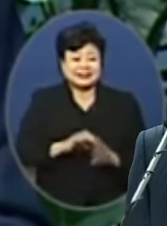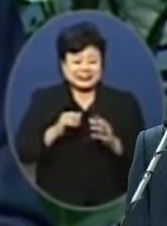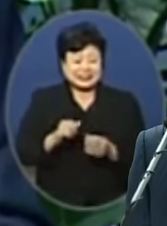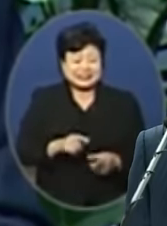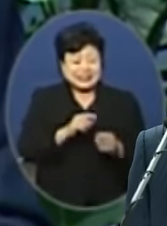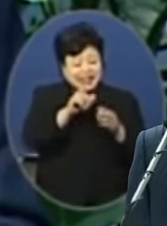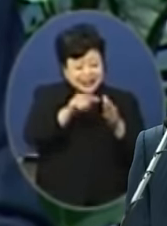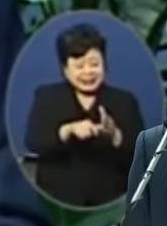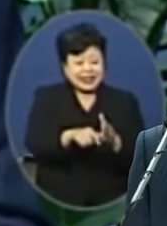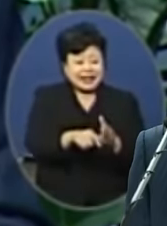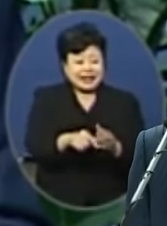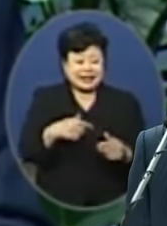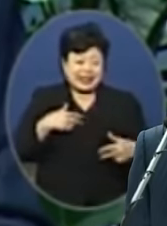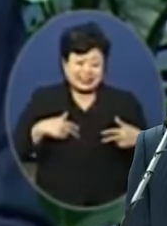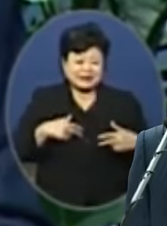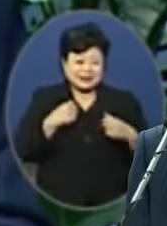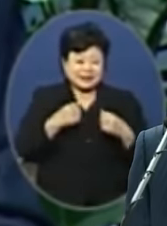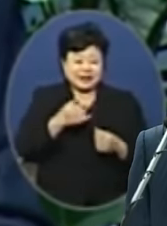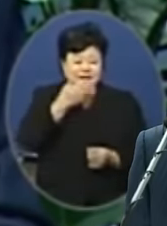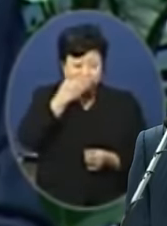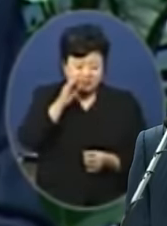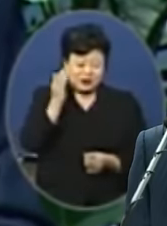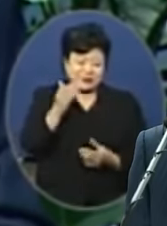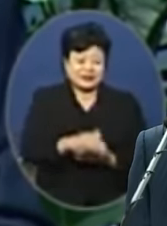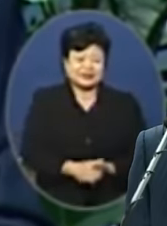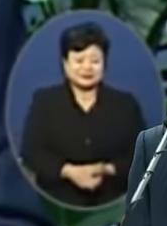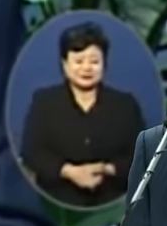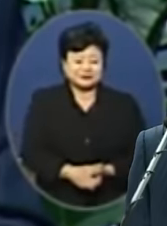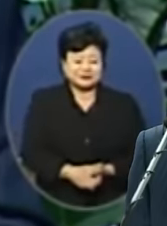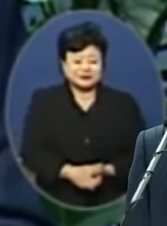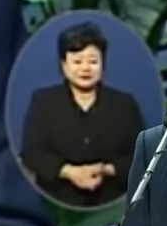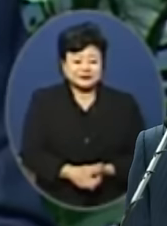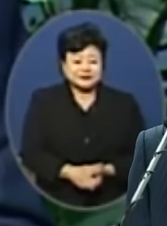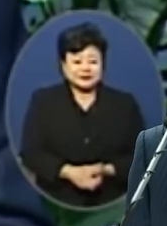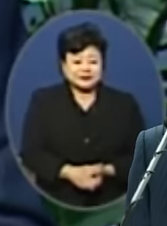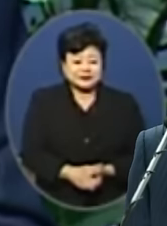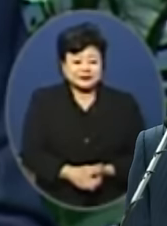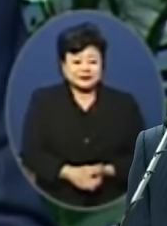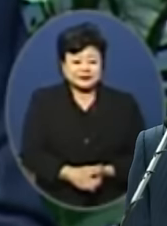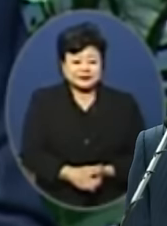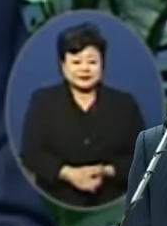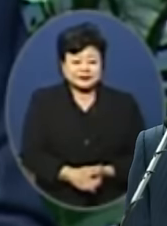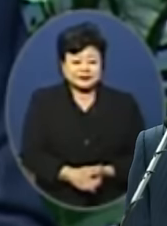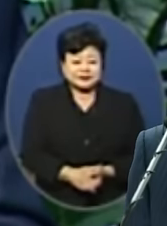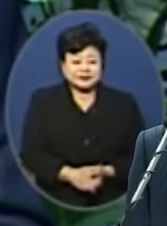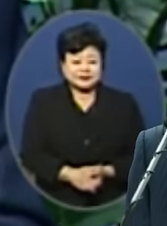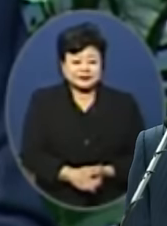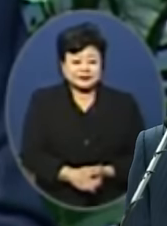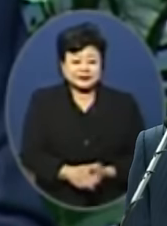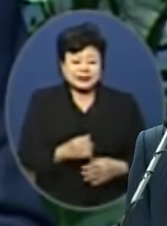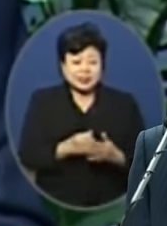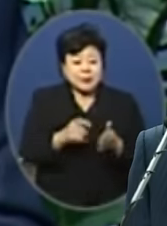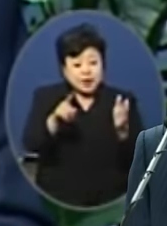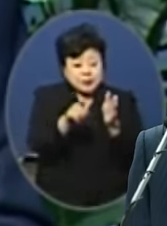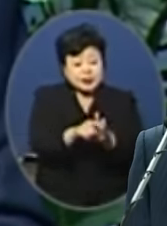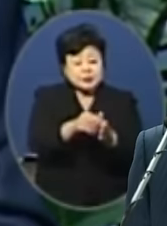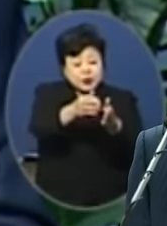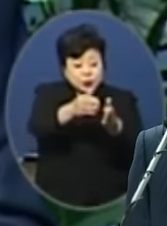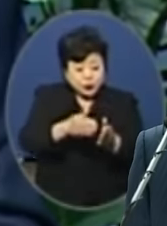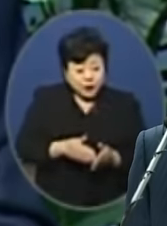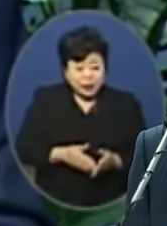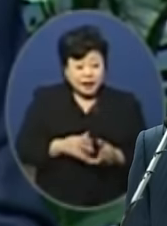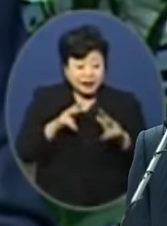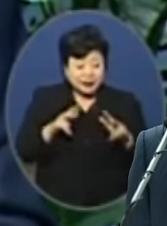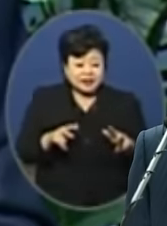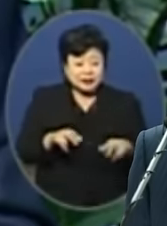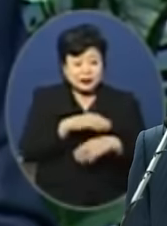세상에 살면서 이런 재미있는 삶을 살 수가 있을는지 상상을 초월한 것입니다. 그래서 그 믿음을 통해서